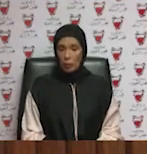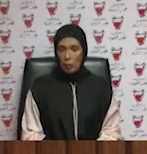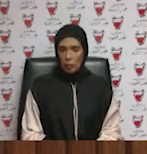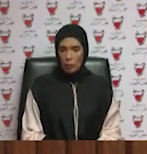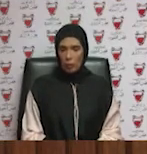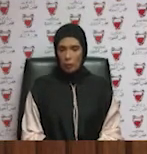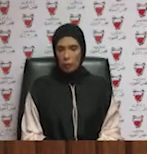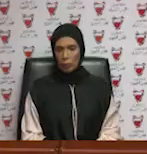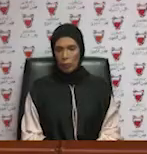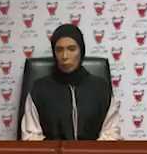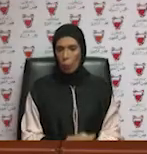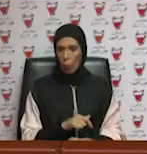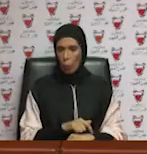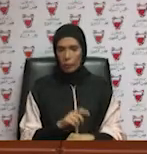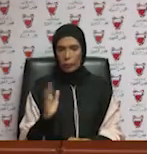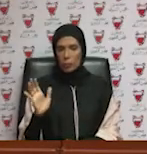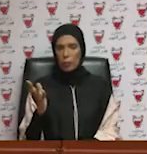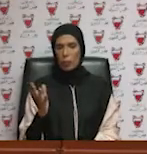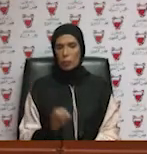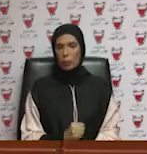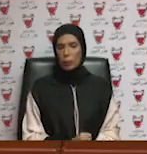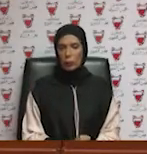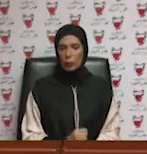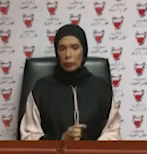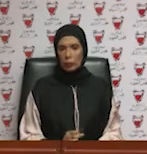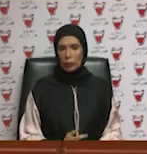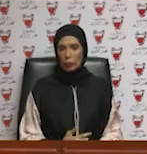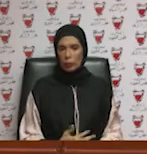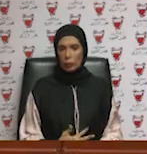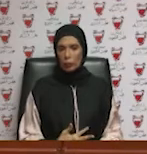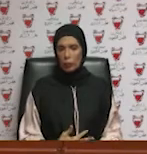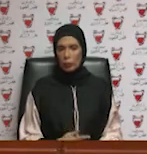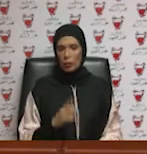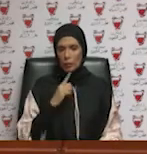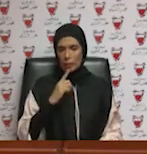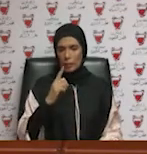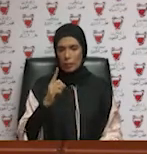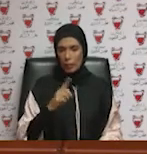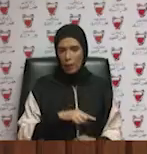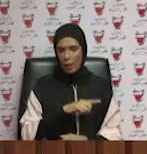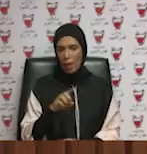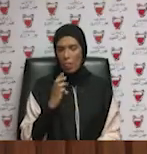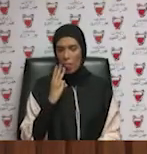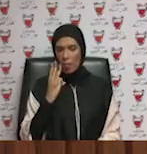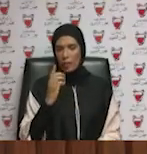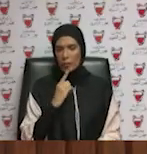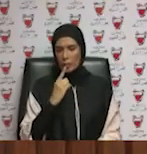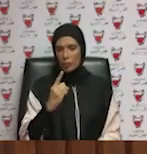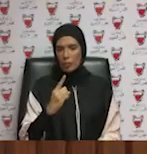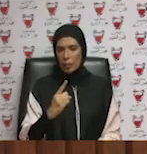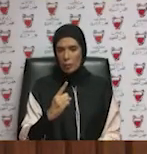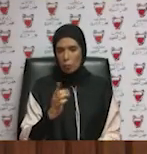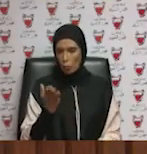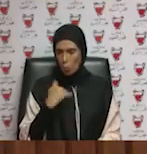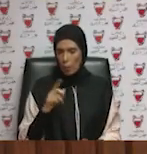تحددها بالفترة الزمنية التي تريد، بحيث من سنة إلى 3 سنوات وليست